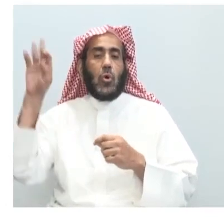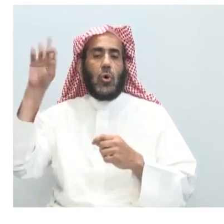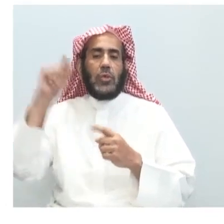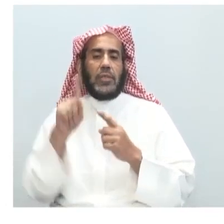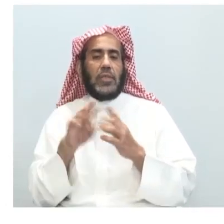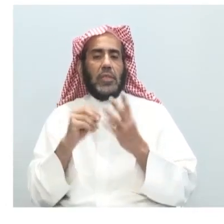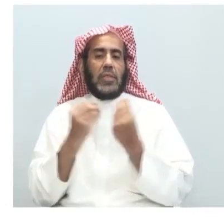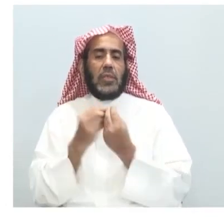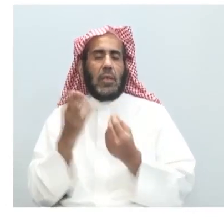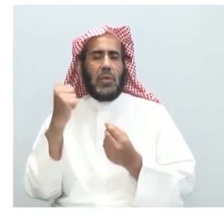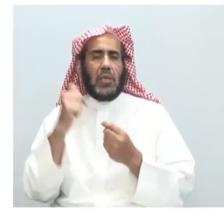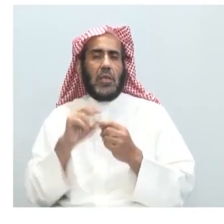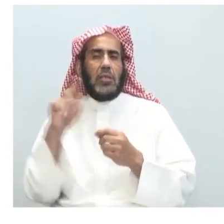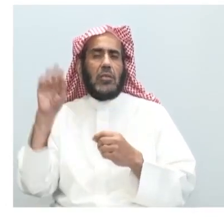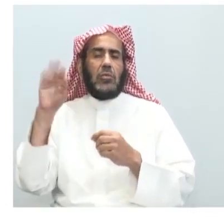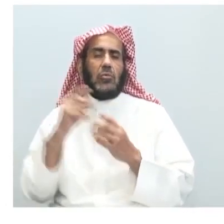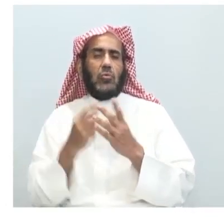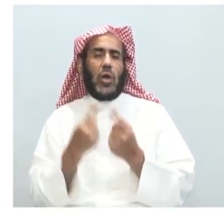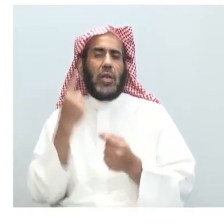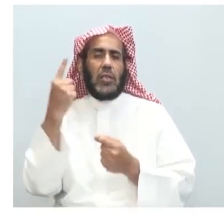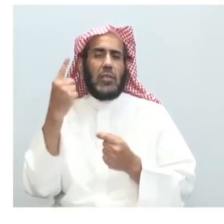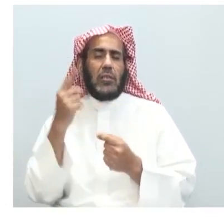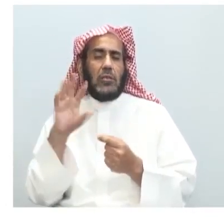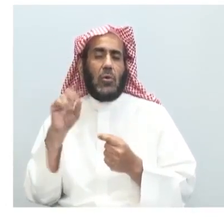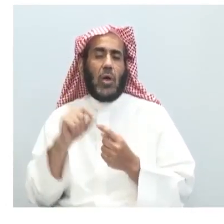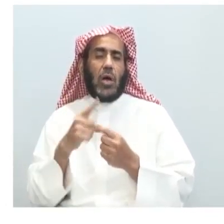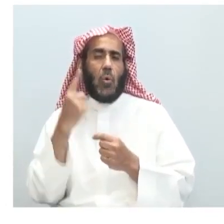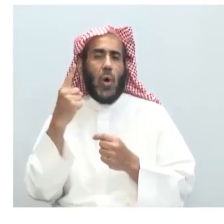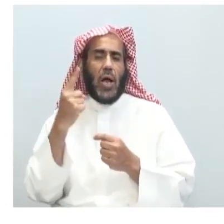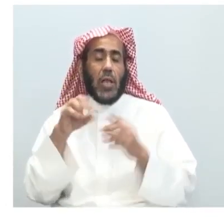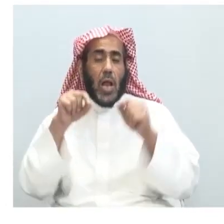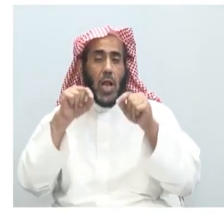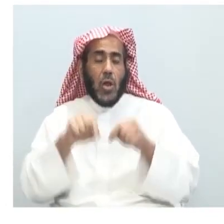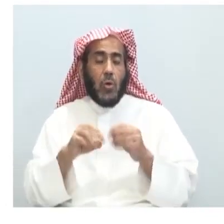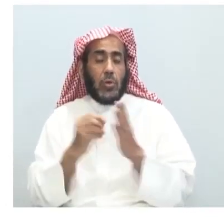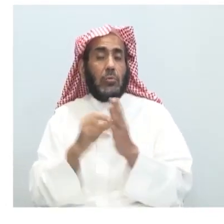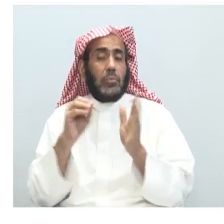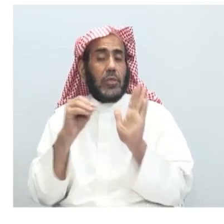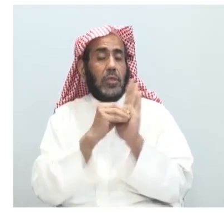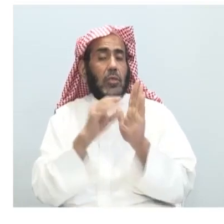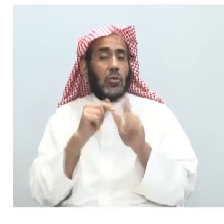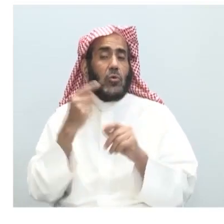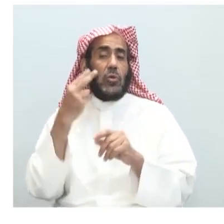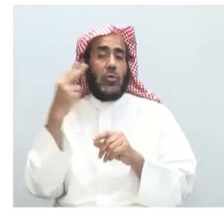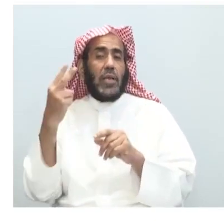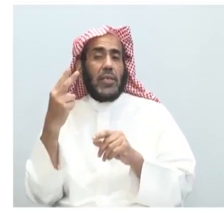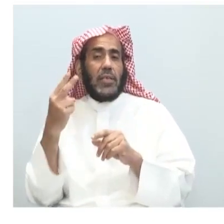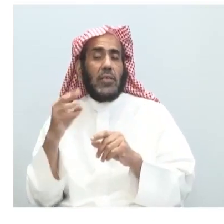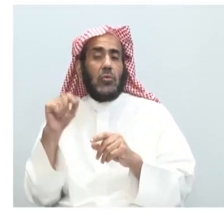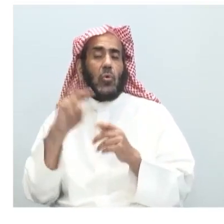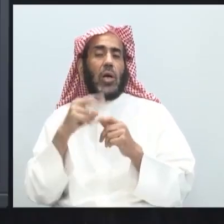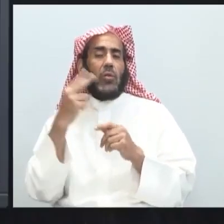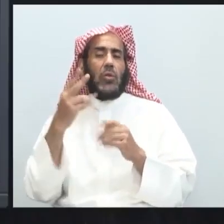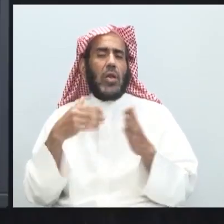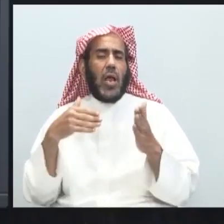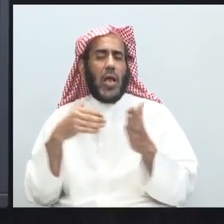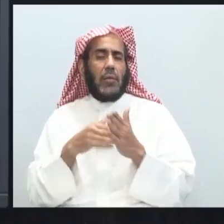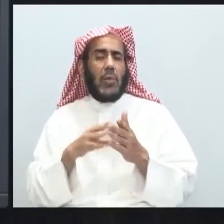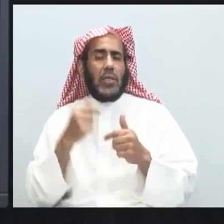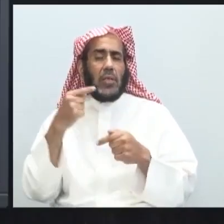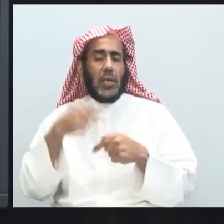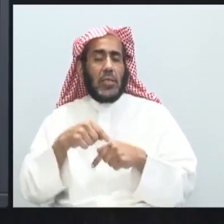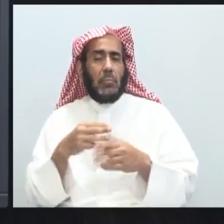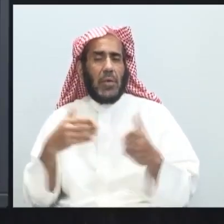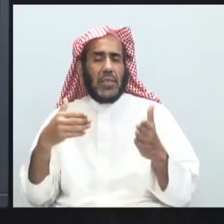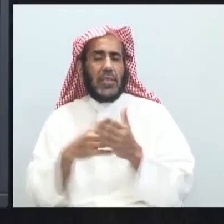كتبنا سابقا عند السكريات الاحاديه سكر احادي اليوم سنكتب عند السكريات الثنائيه السكر ثنائي حتى عندما